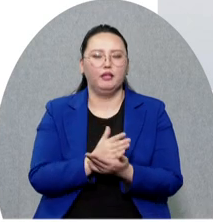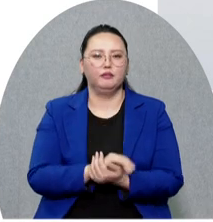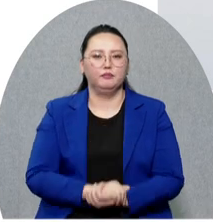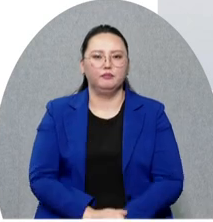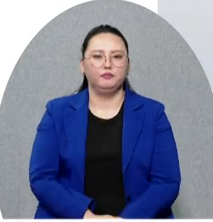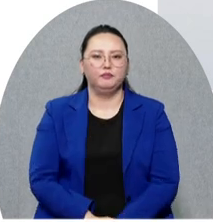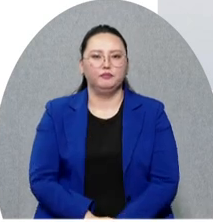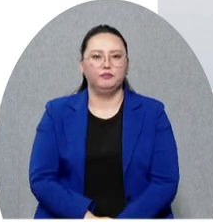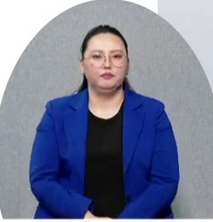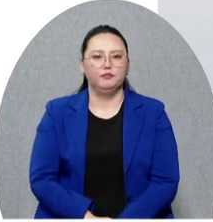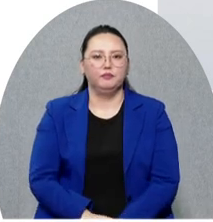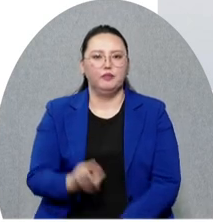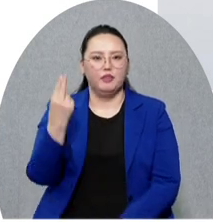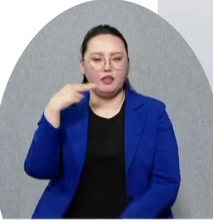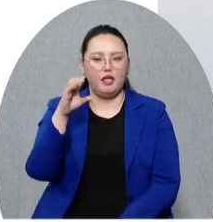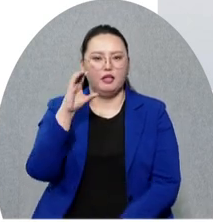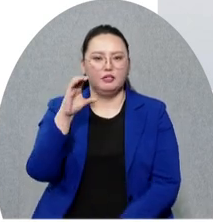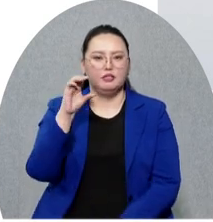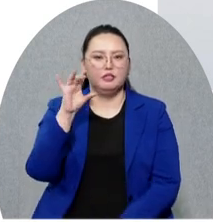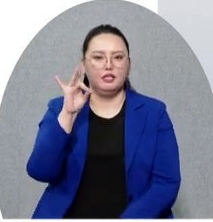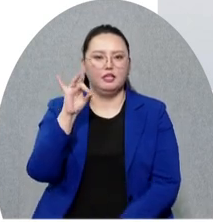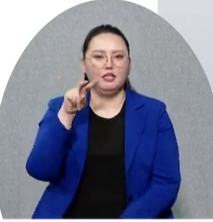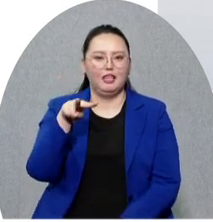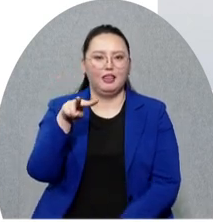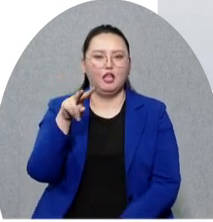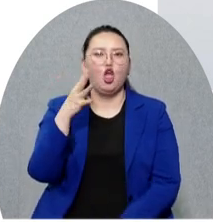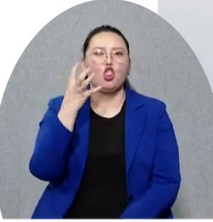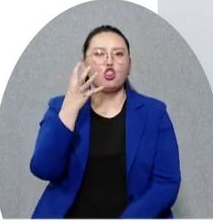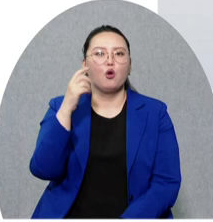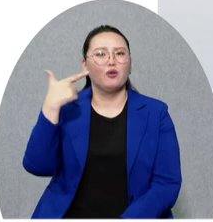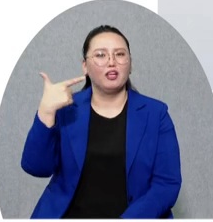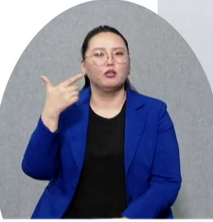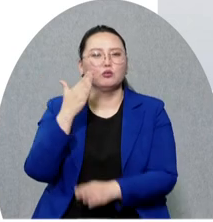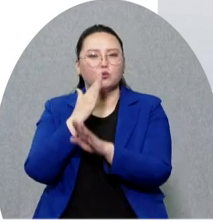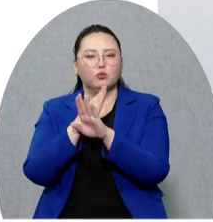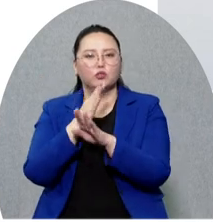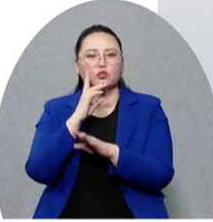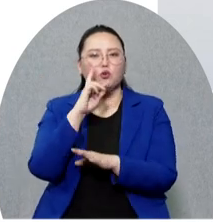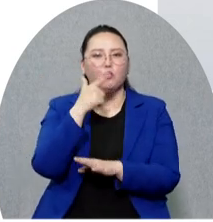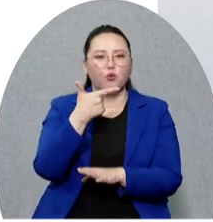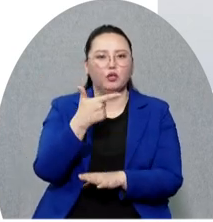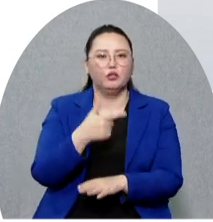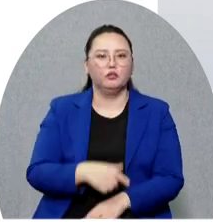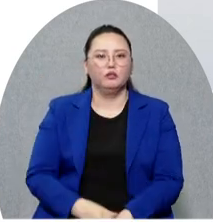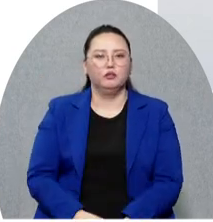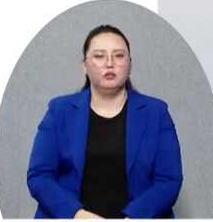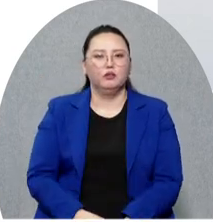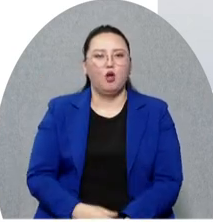байна. Харин Д С Р Л гэсэн дөрвөн гүйгүүлэгчээр төгссөн үйл